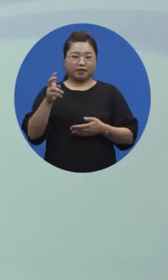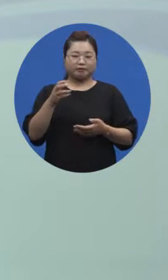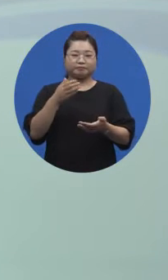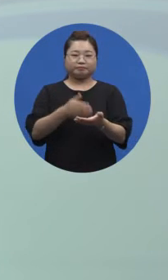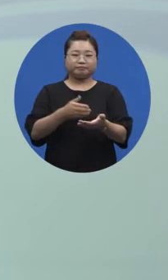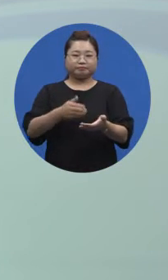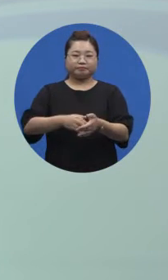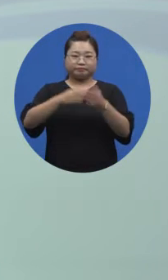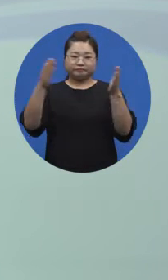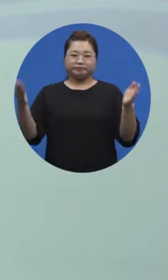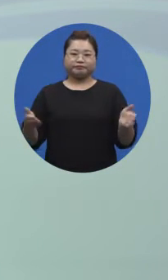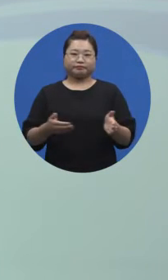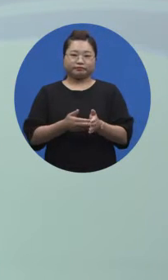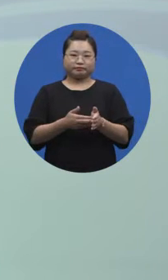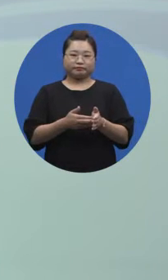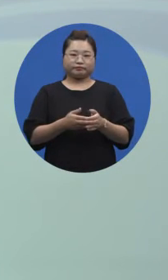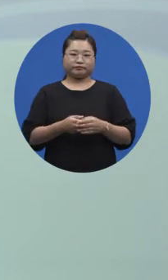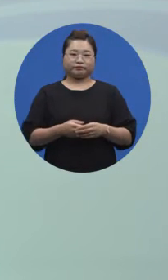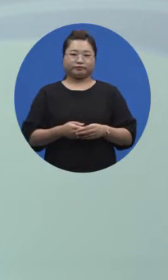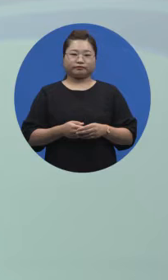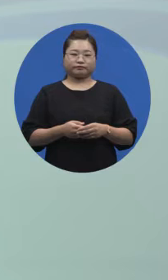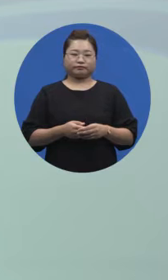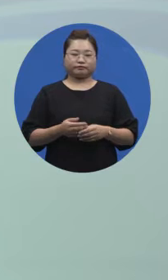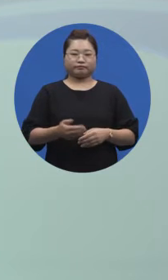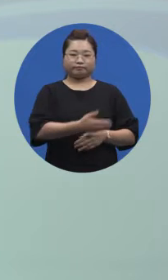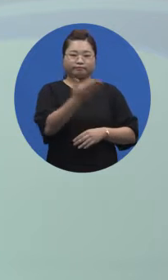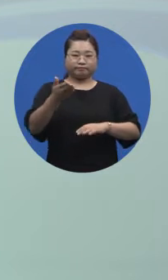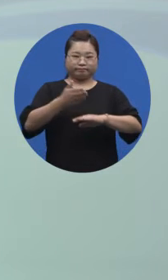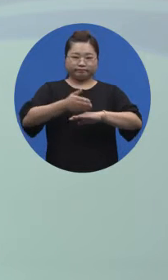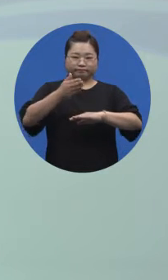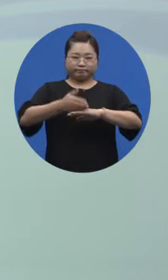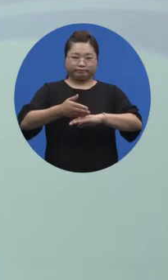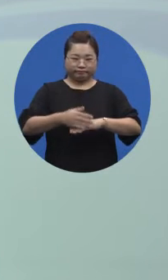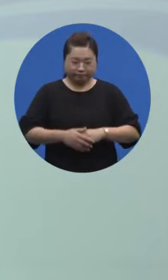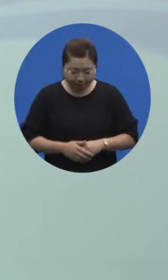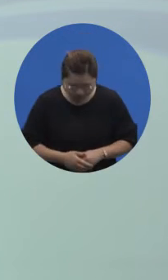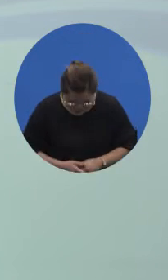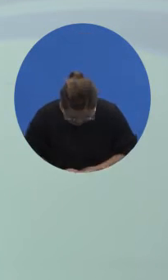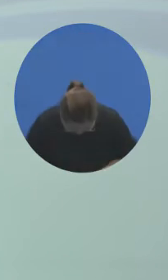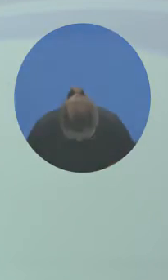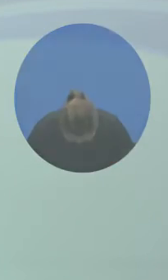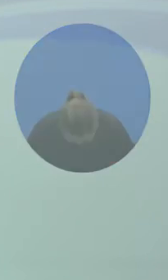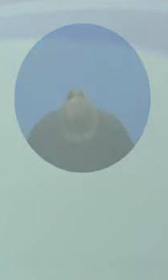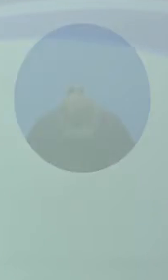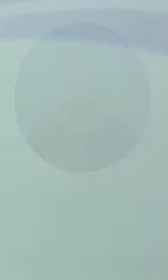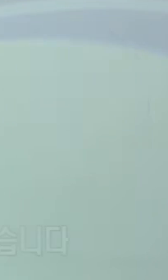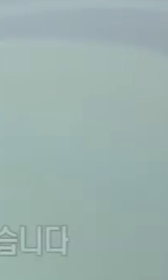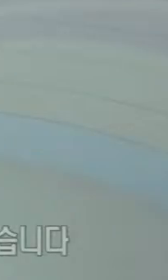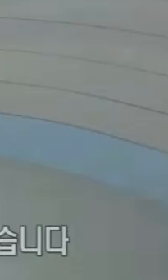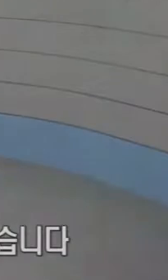CBI TV 충북뉴스가 준비한 소식은 여기까지입니다. 함께해 주신 여러분 고맙습니다.